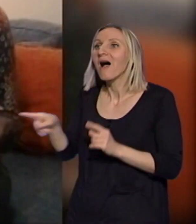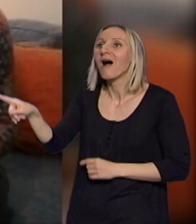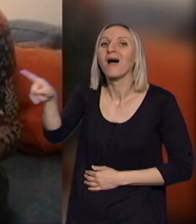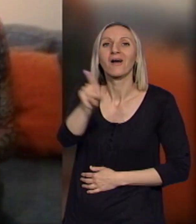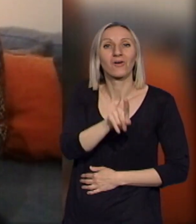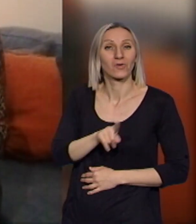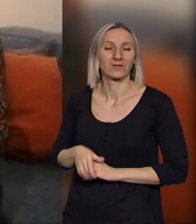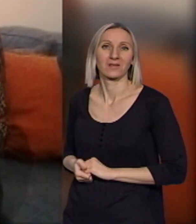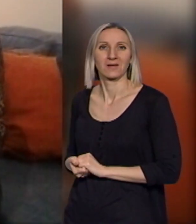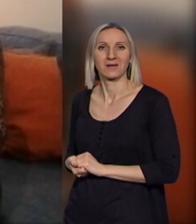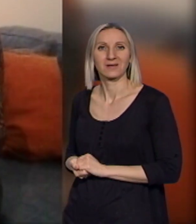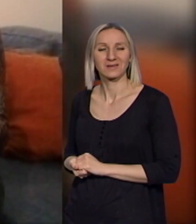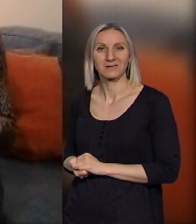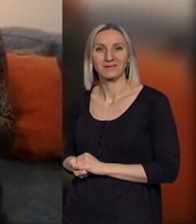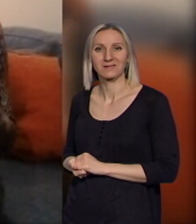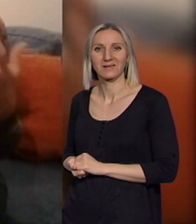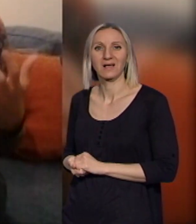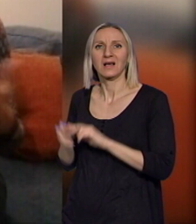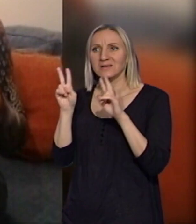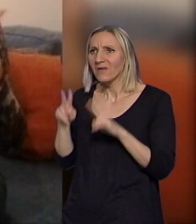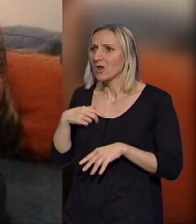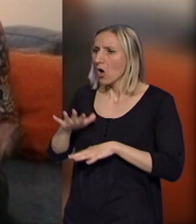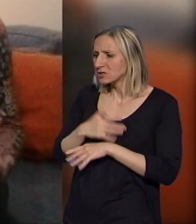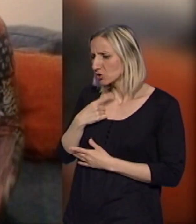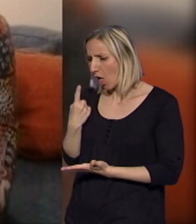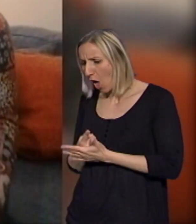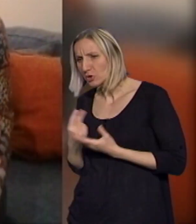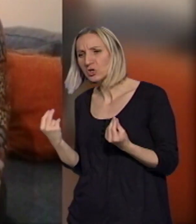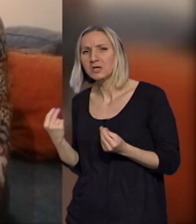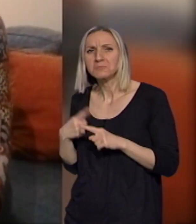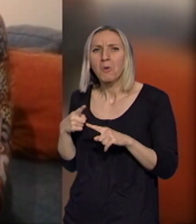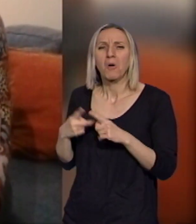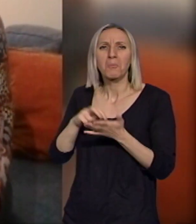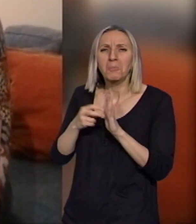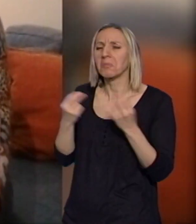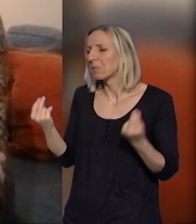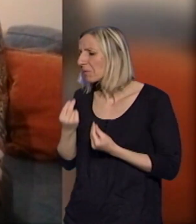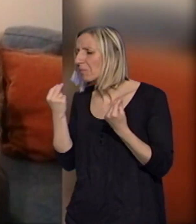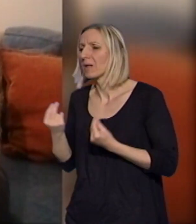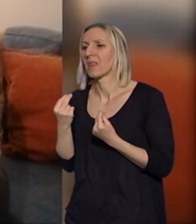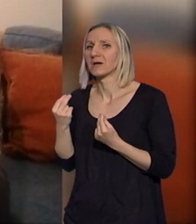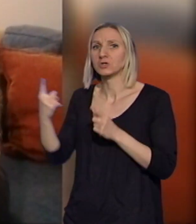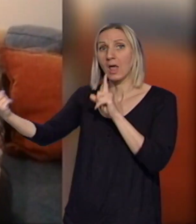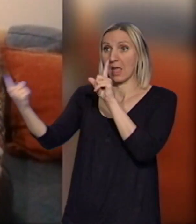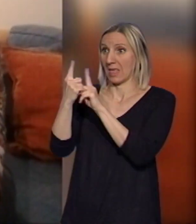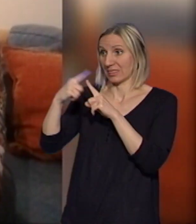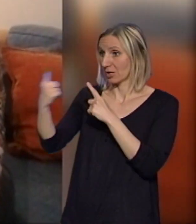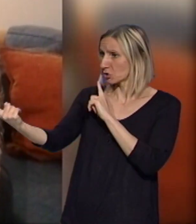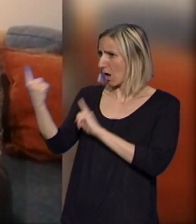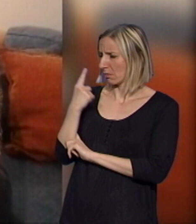neretko se dešava, znači da kada se stvarno osjećam loše zbog koje kakvih stvari, da dođe i pita